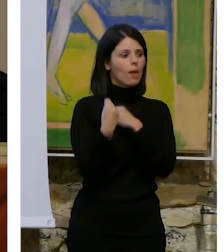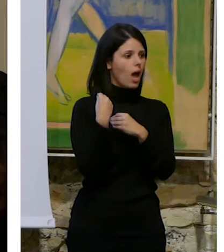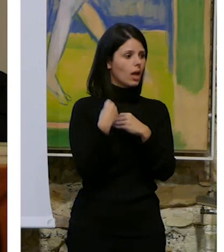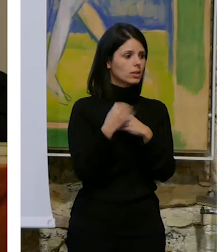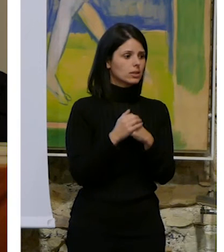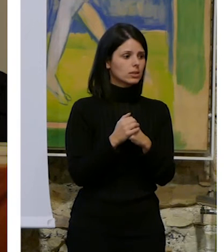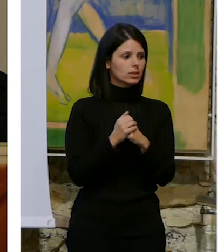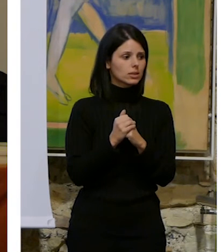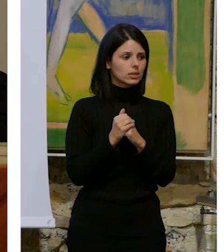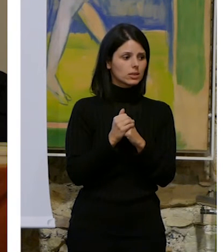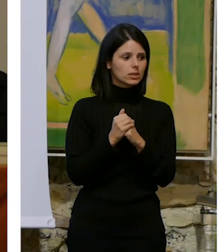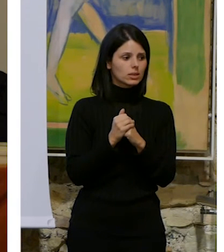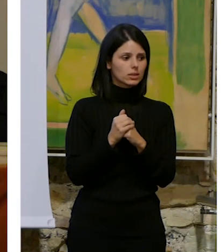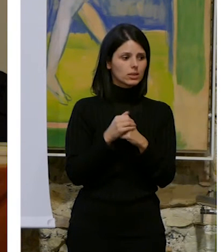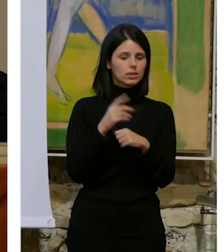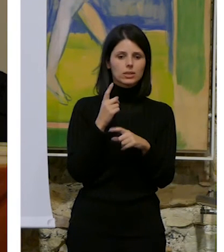no?